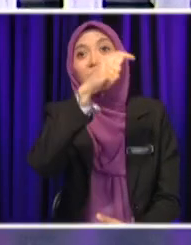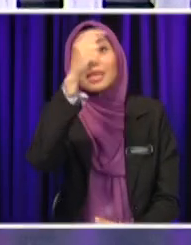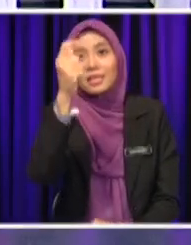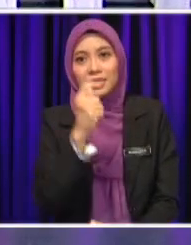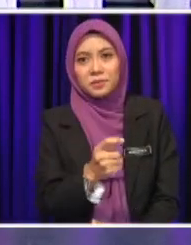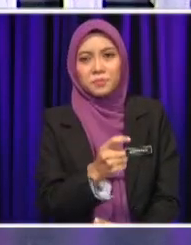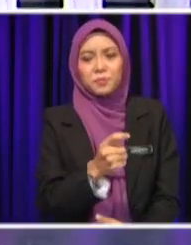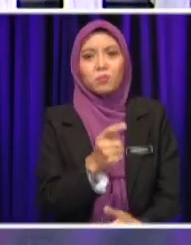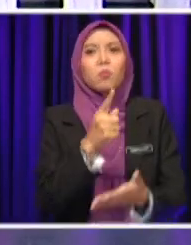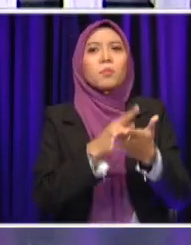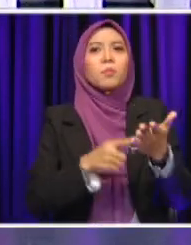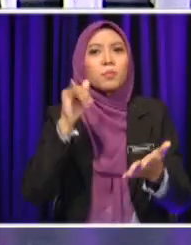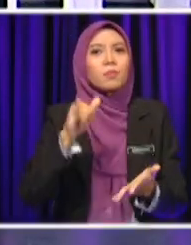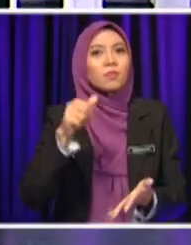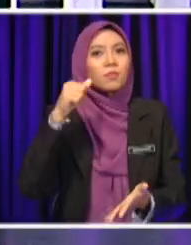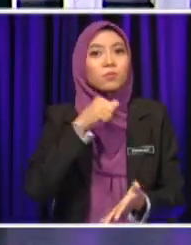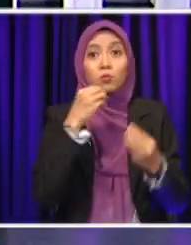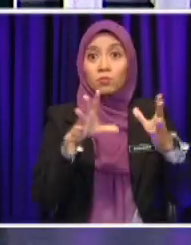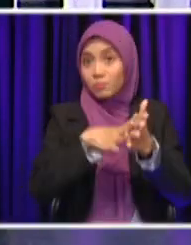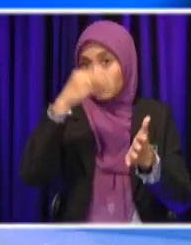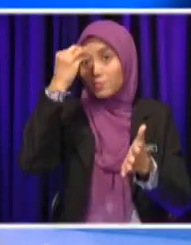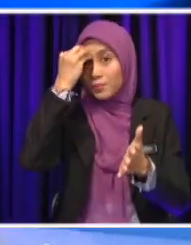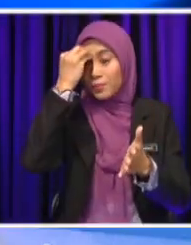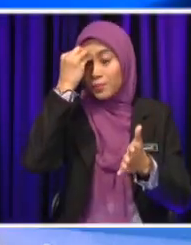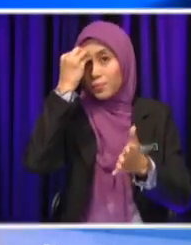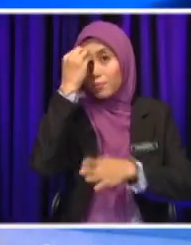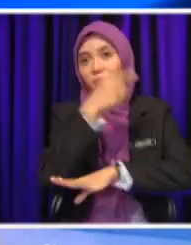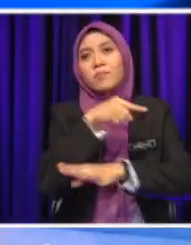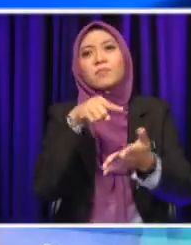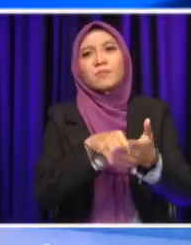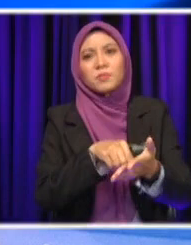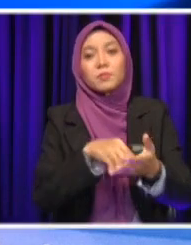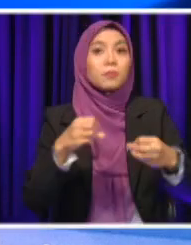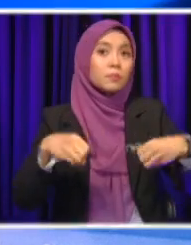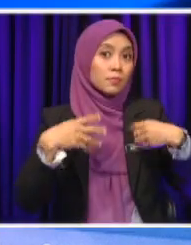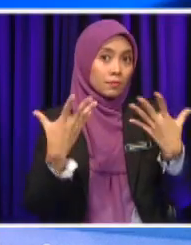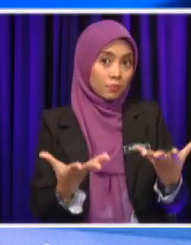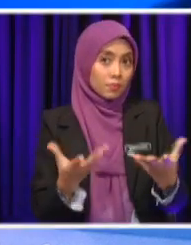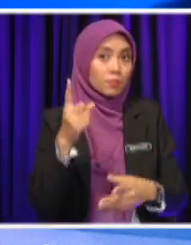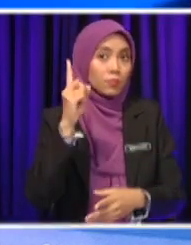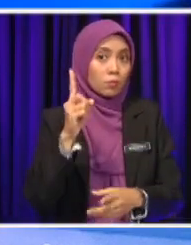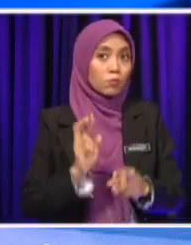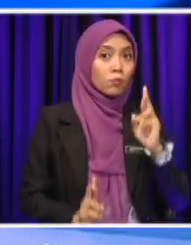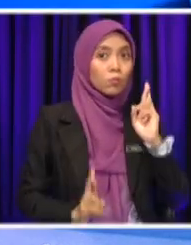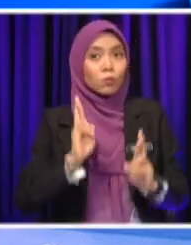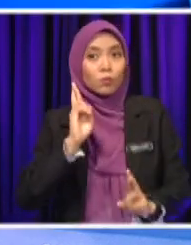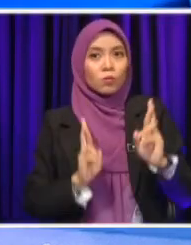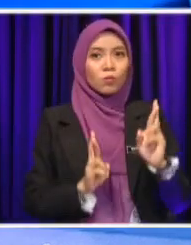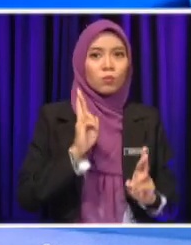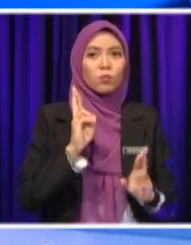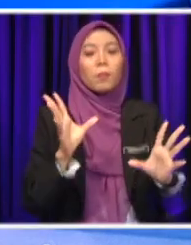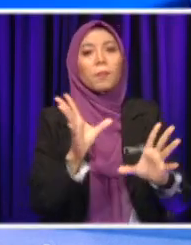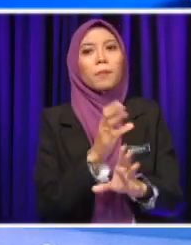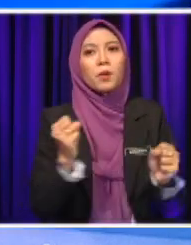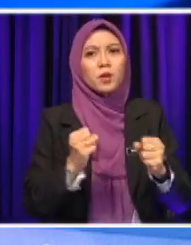Aiman pelajari pada hari ini sebenarnya? Okey, apa yang kita pelajari pada hari ini adalah bagaimana satu robot yang dapat untuk memudahkan urusan